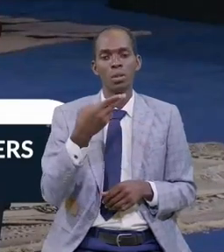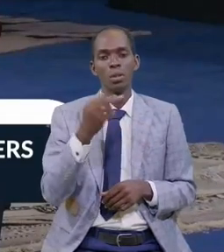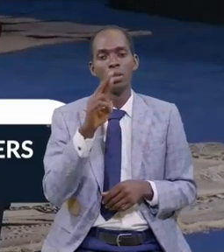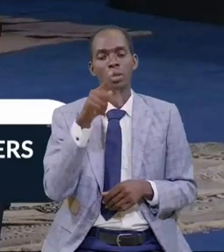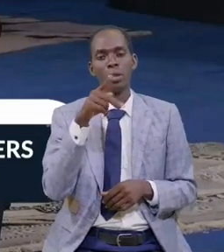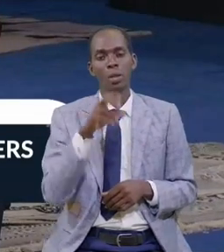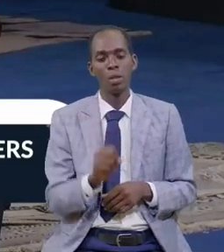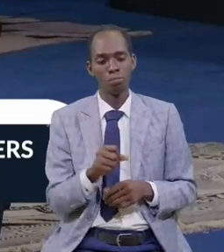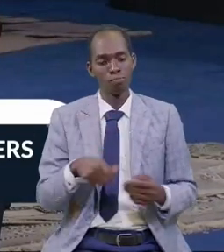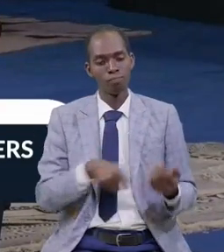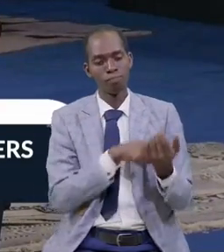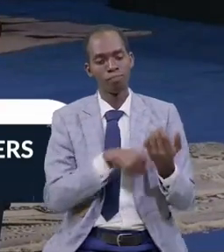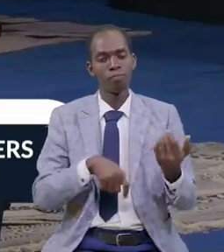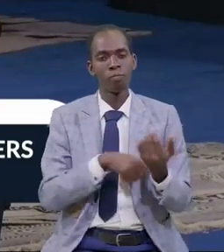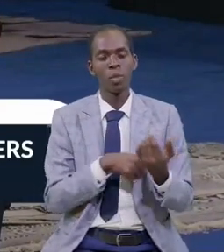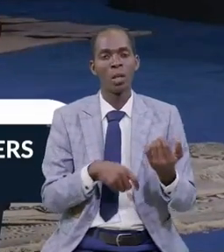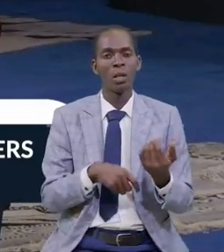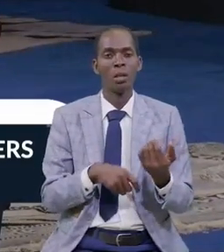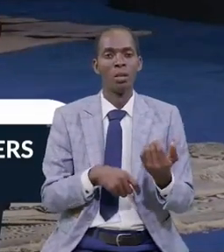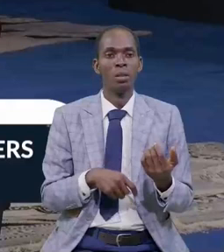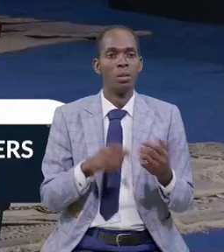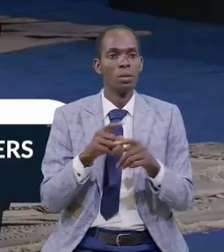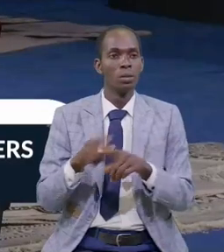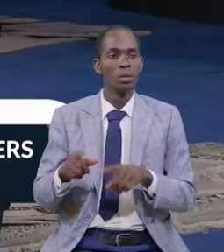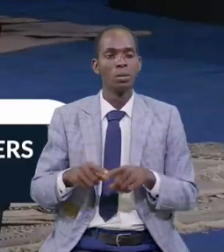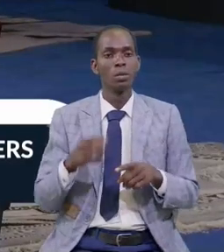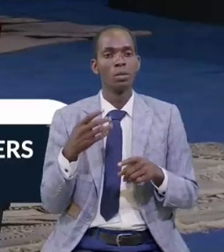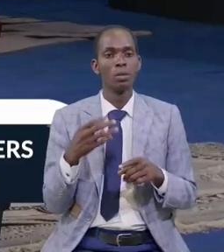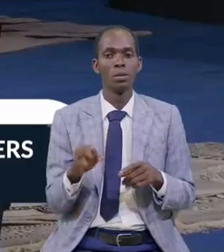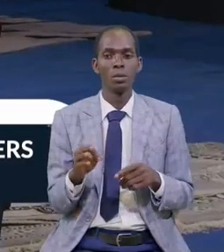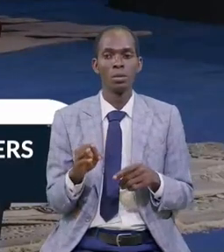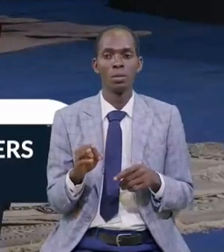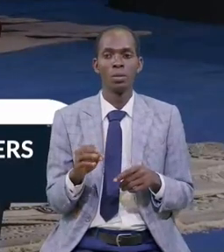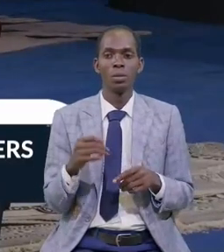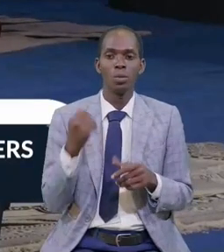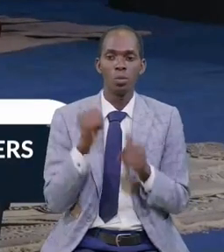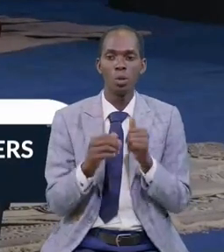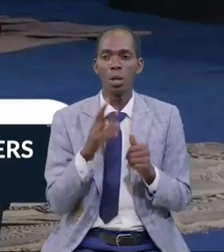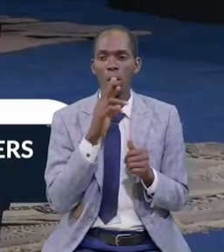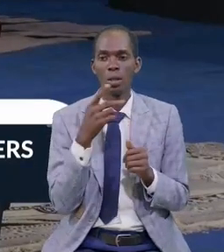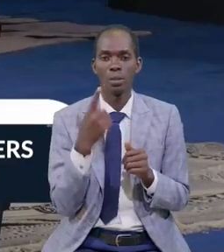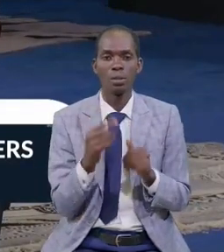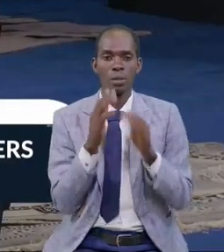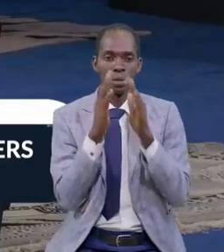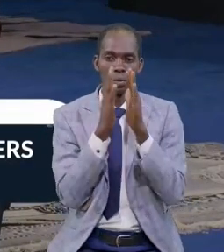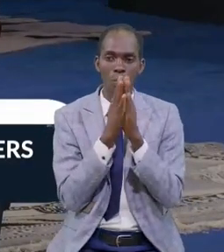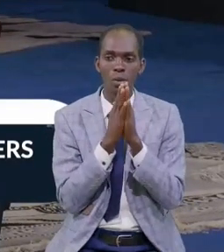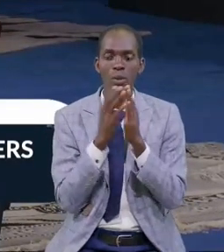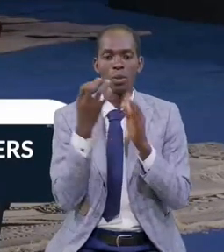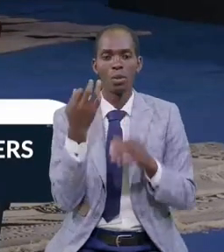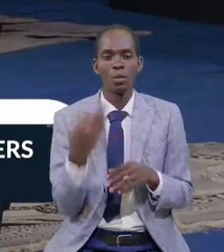et des coupes d'or rempli de parfums qui sont les prières